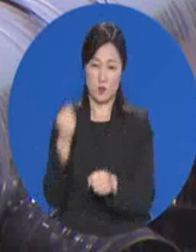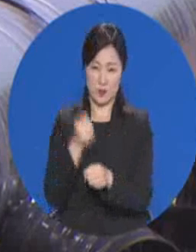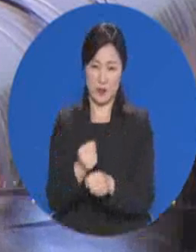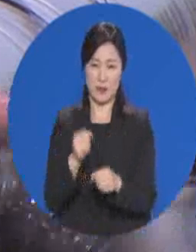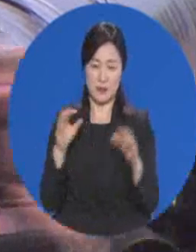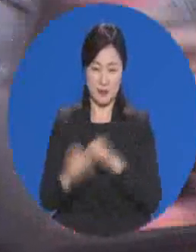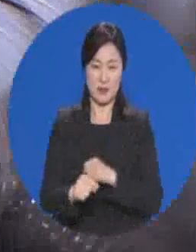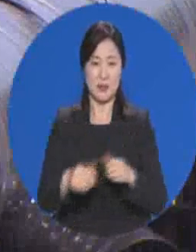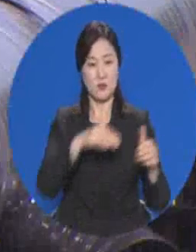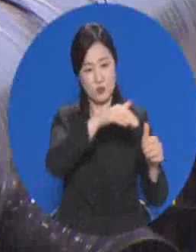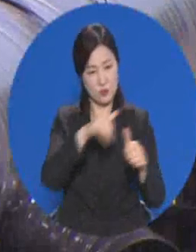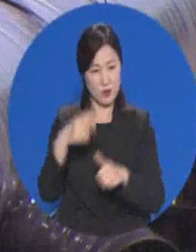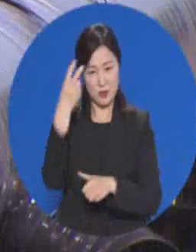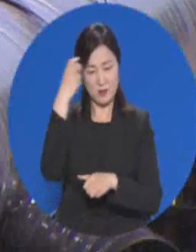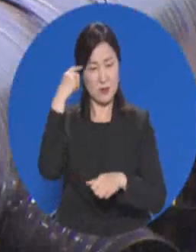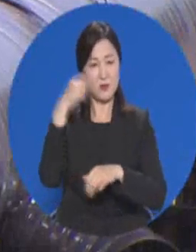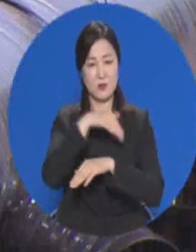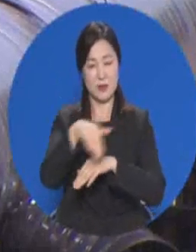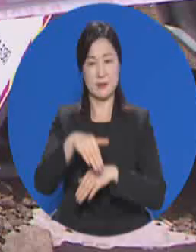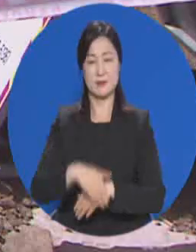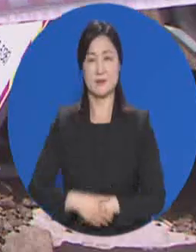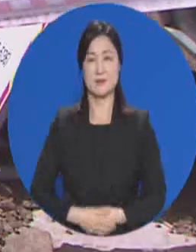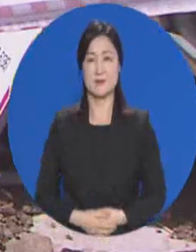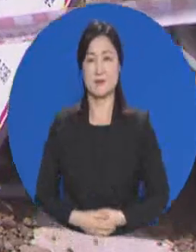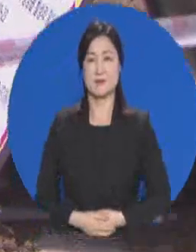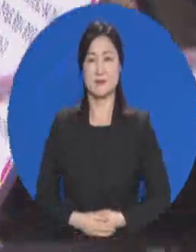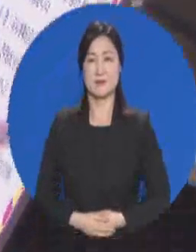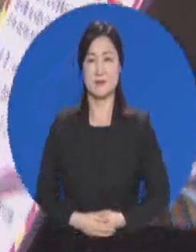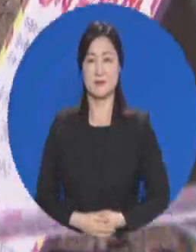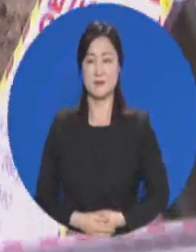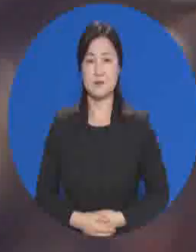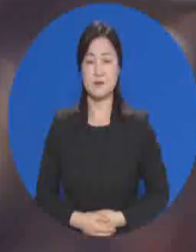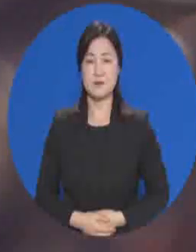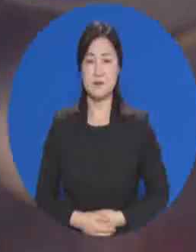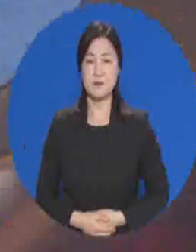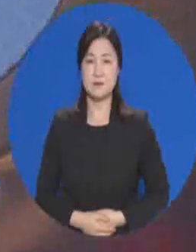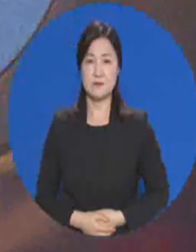대로 소환 조사하는 방안을 검토하고 있습니다.